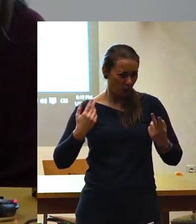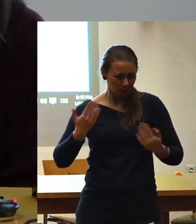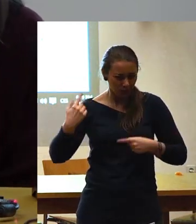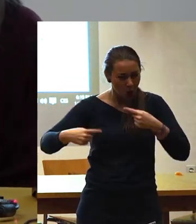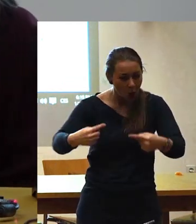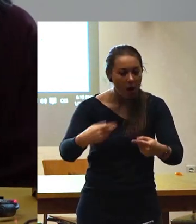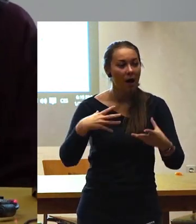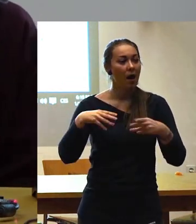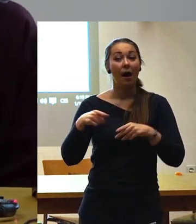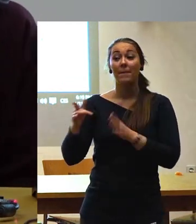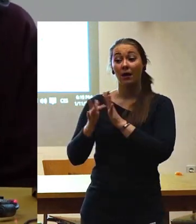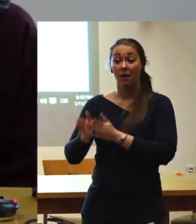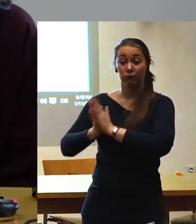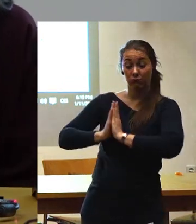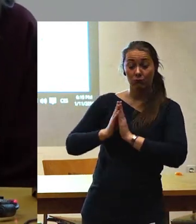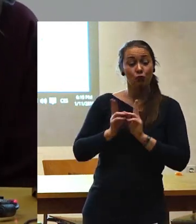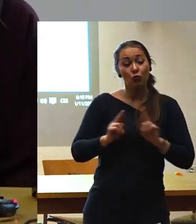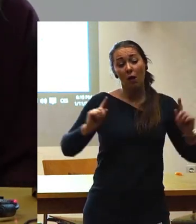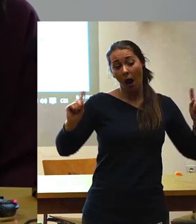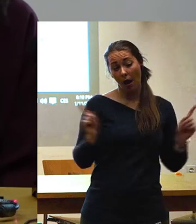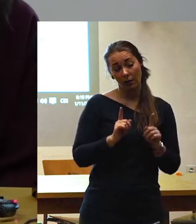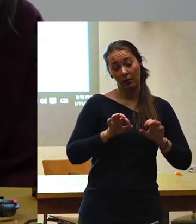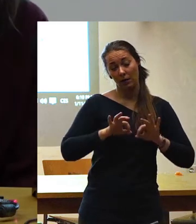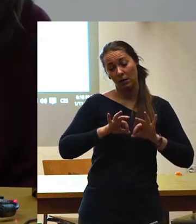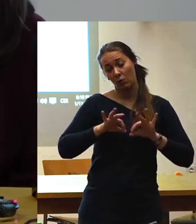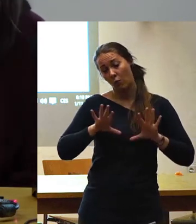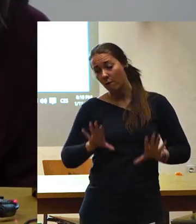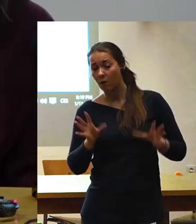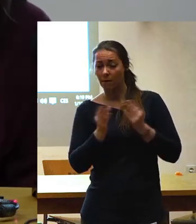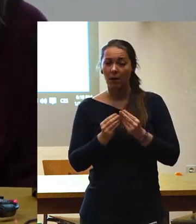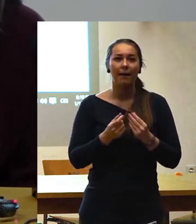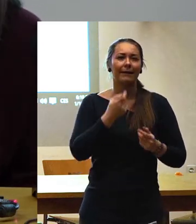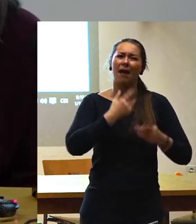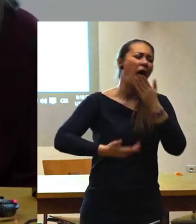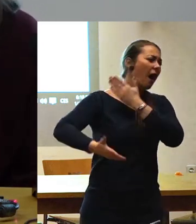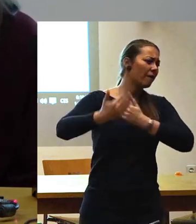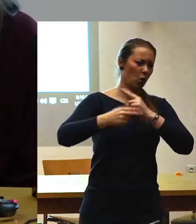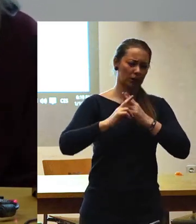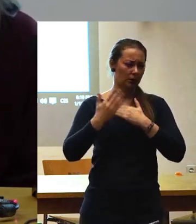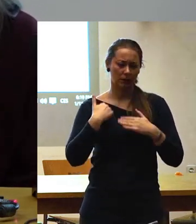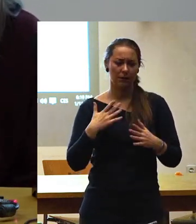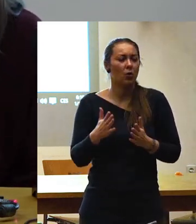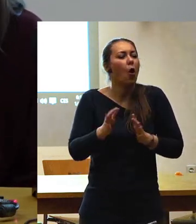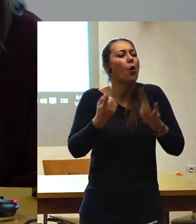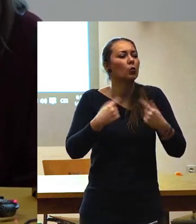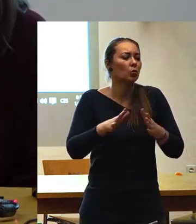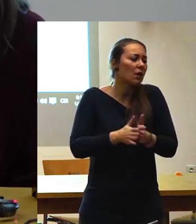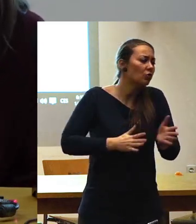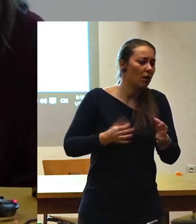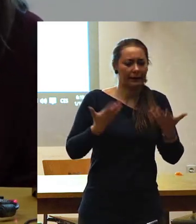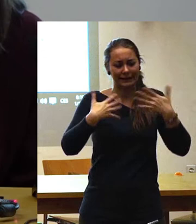úplně na začátek uvedla úplně takovou, ne úplně prehistorickou historii inkluze